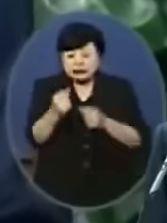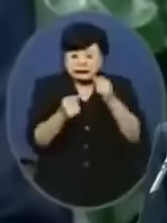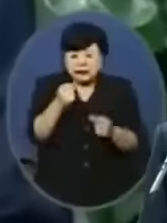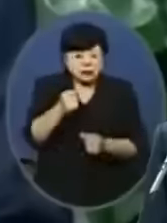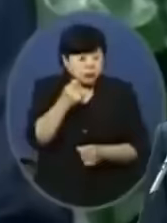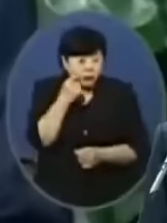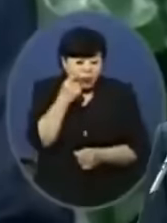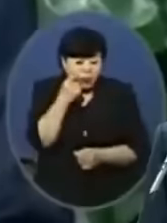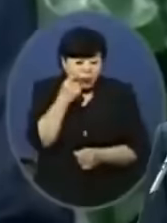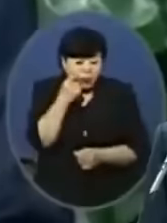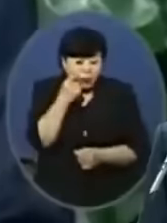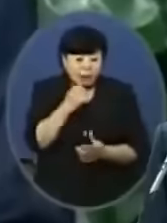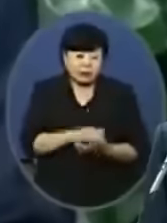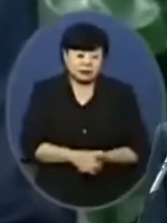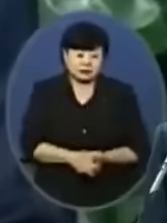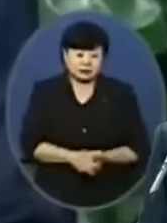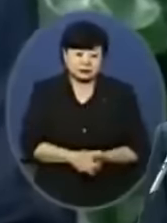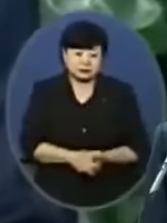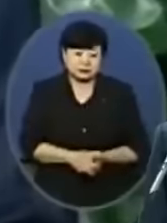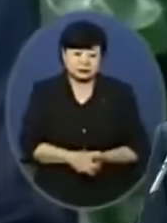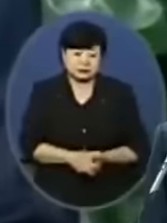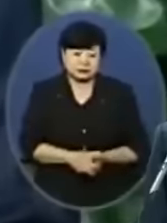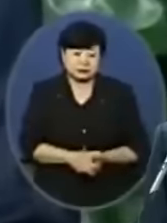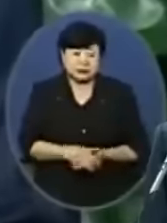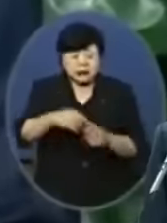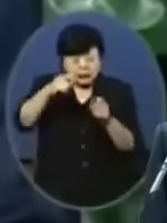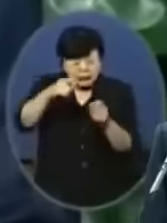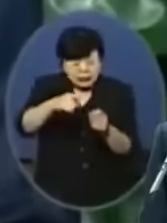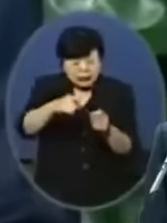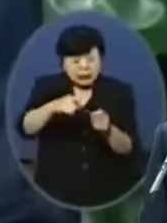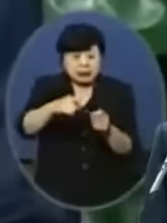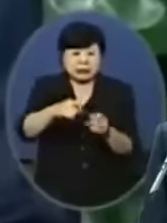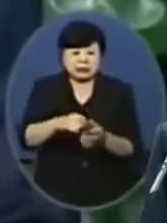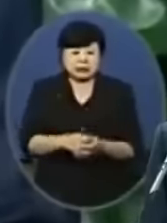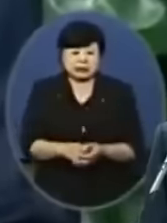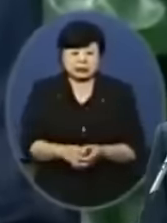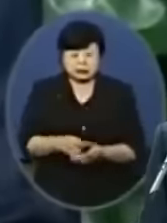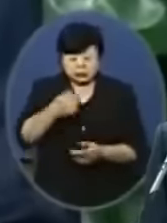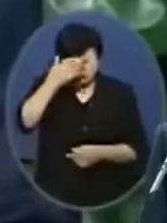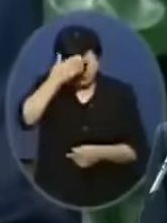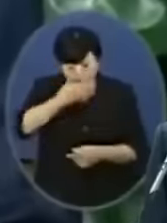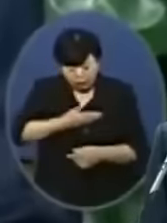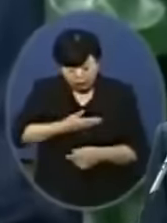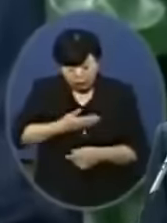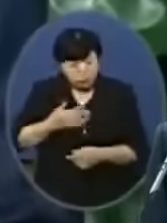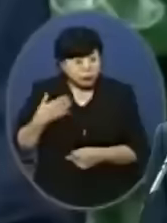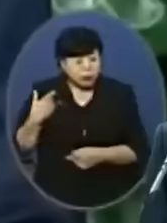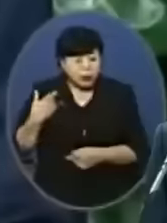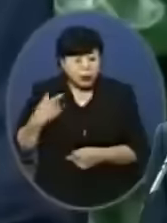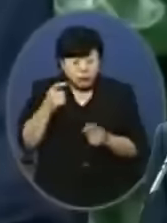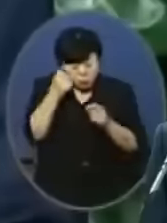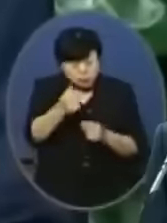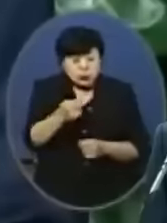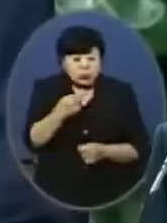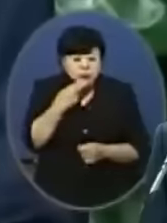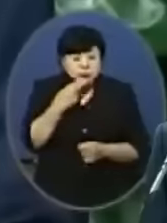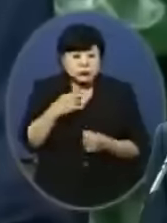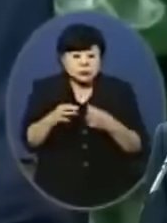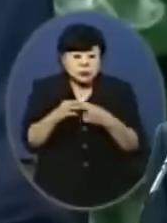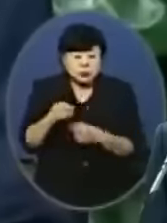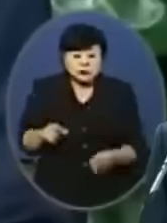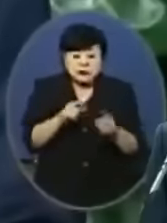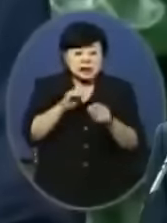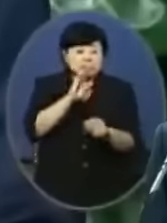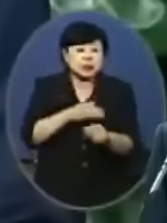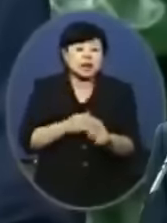달려갈 수도 없고 10m 앞은 캄캄하게 안 보이고 목자 없이는 살아갈 수 없는